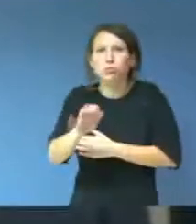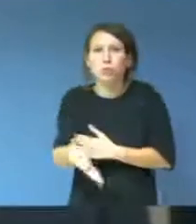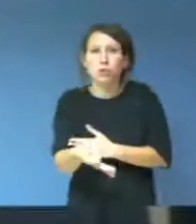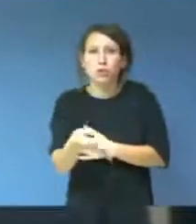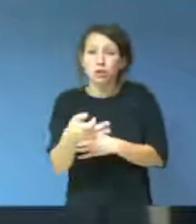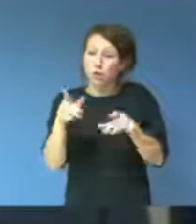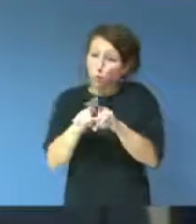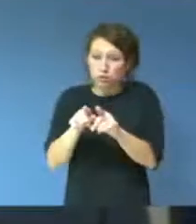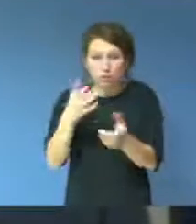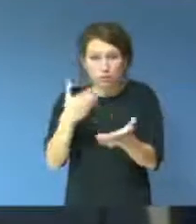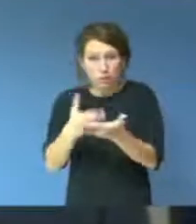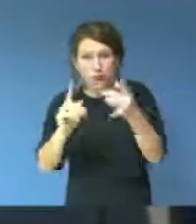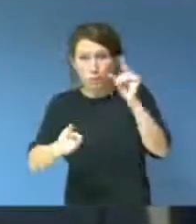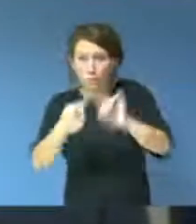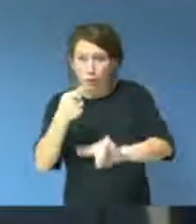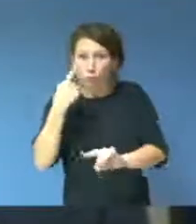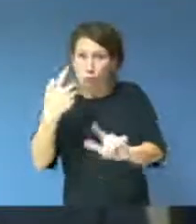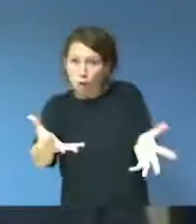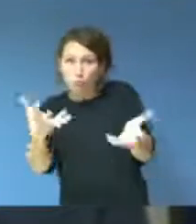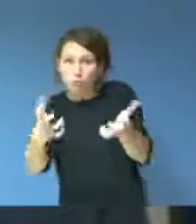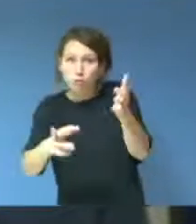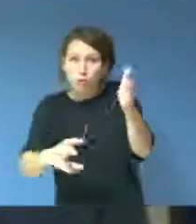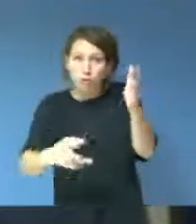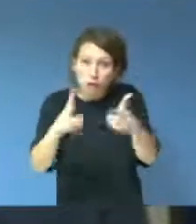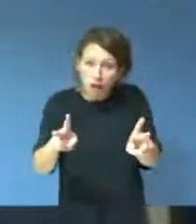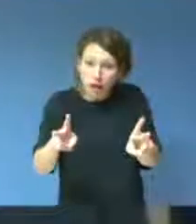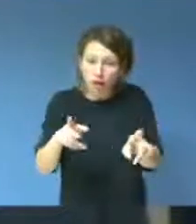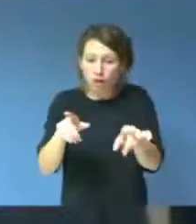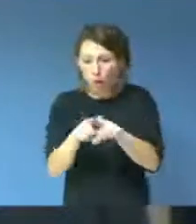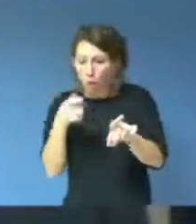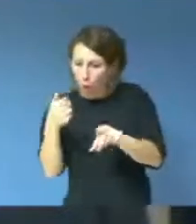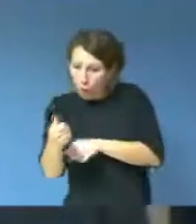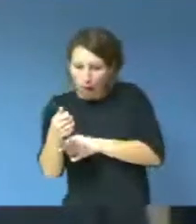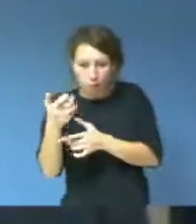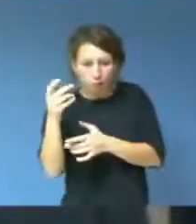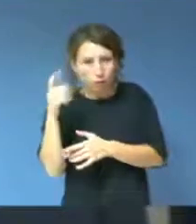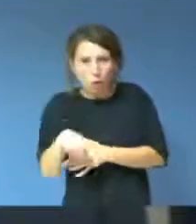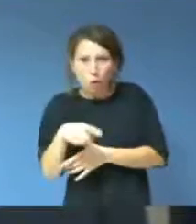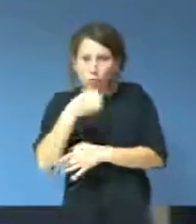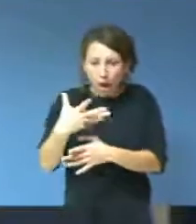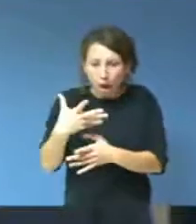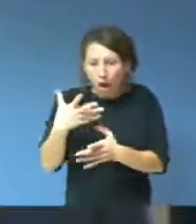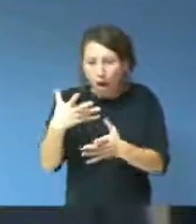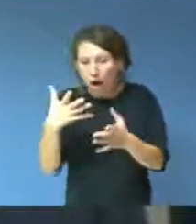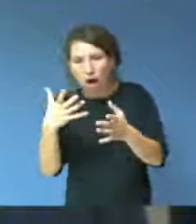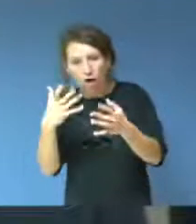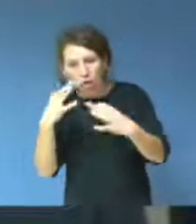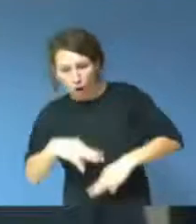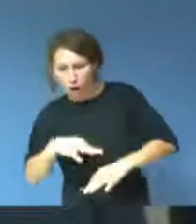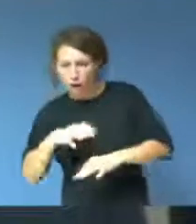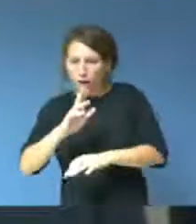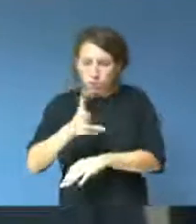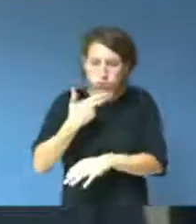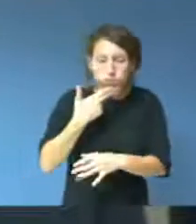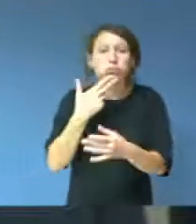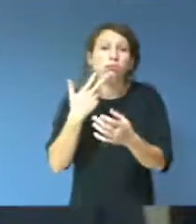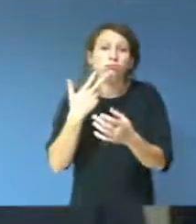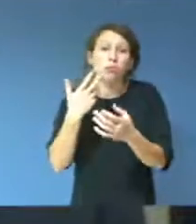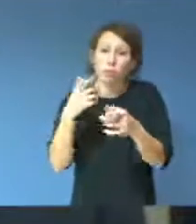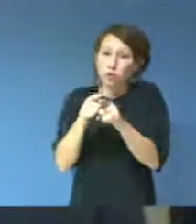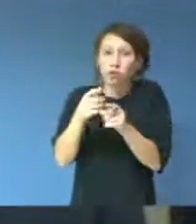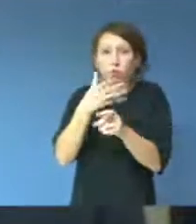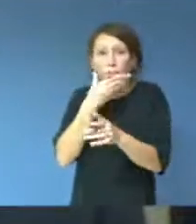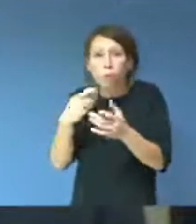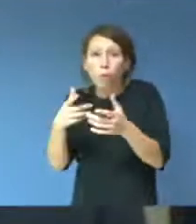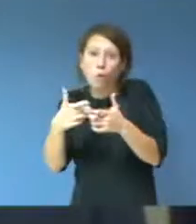qu'ils aient un choix en matière scolaire et qu'ils aient des beaux équipements comme notre complexe aqualudique. Je mets aux voix